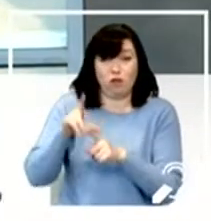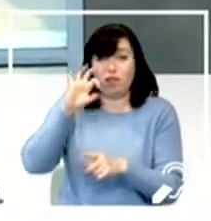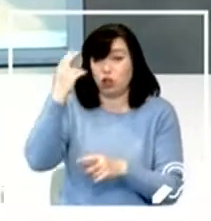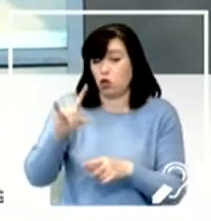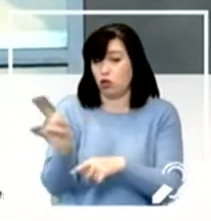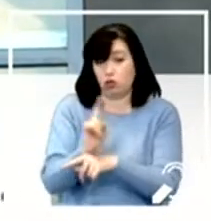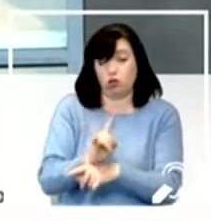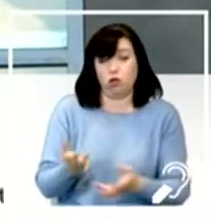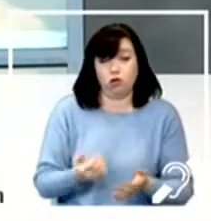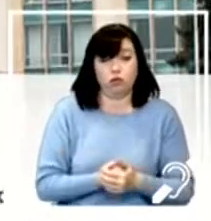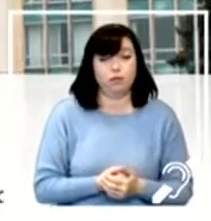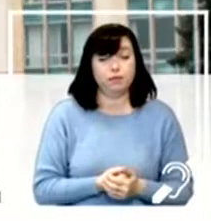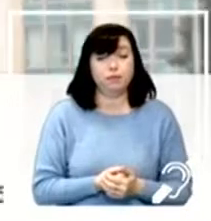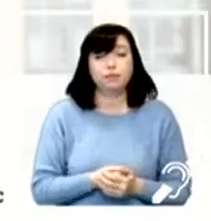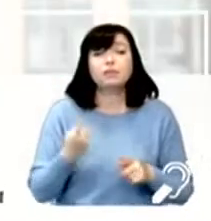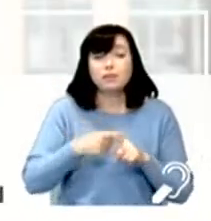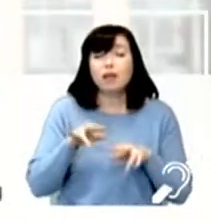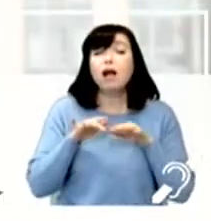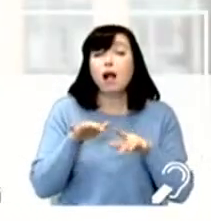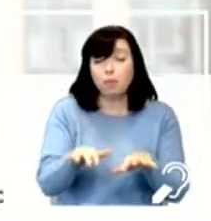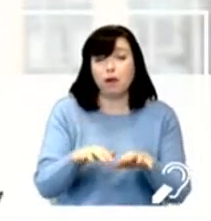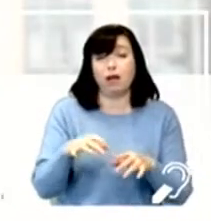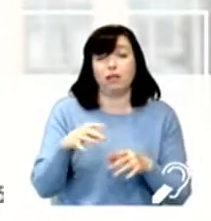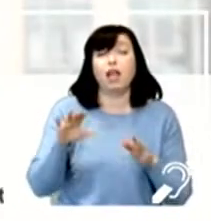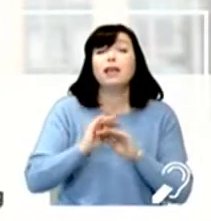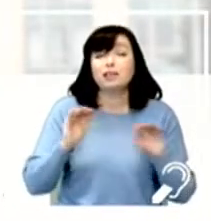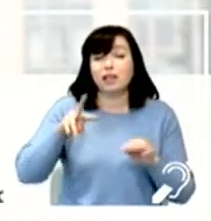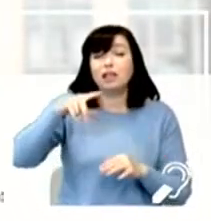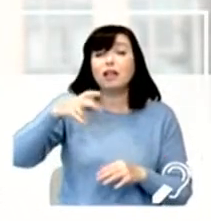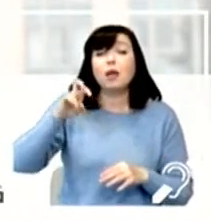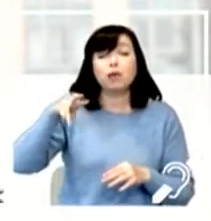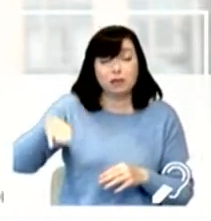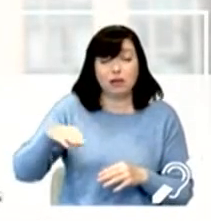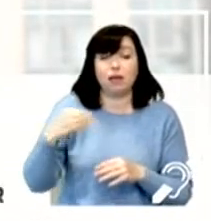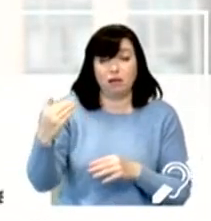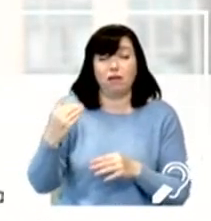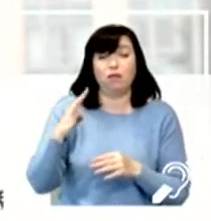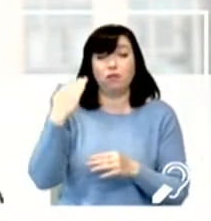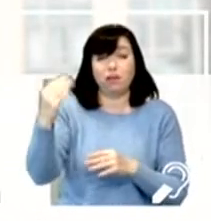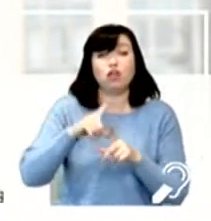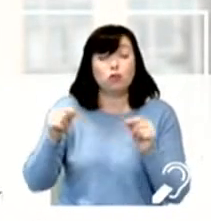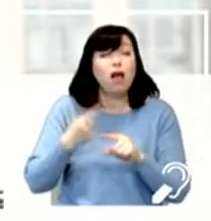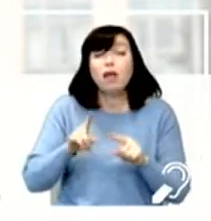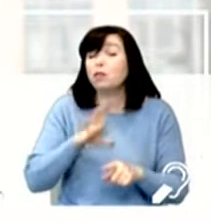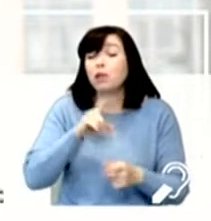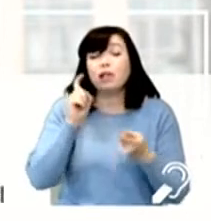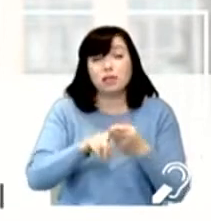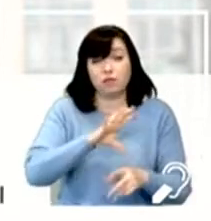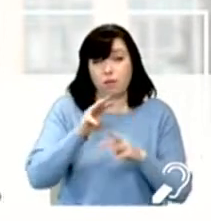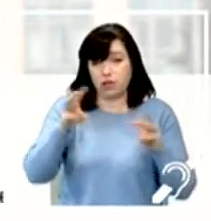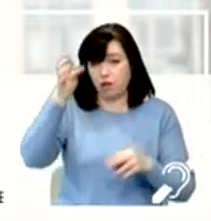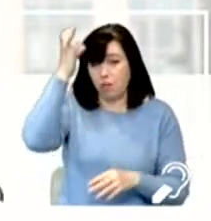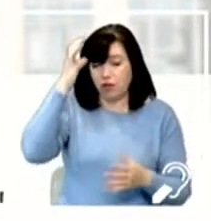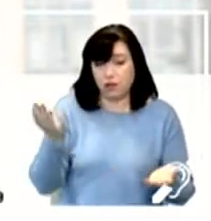Socialiștilor din Republica Moldova. Campania Copiii LGBT în școala ta nu a fost inițiată sau coordonată de Ministerul Educației